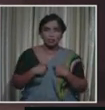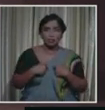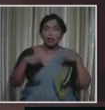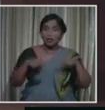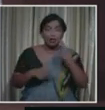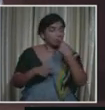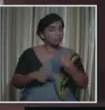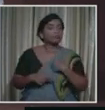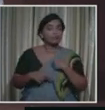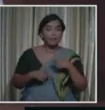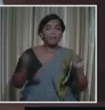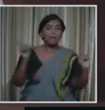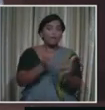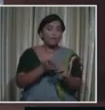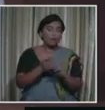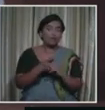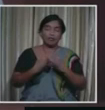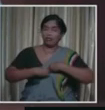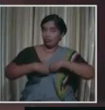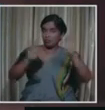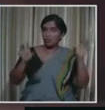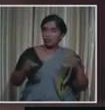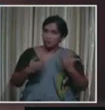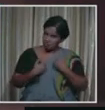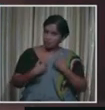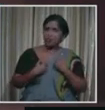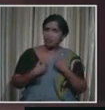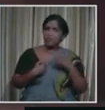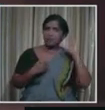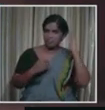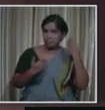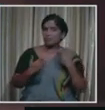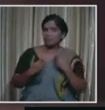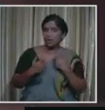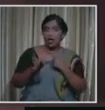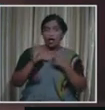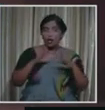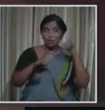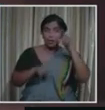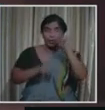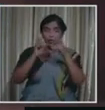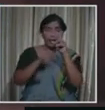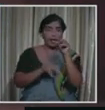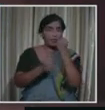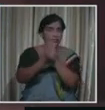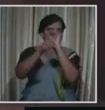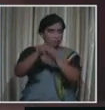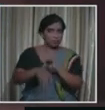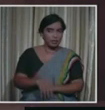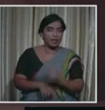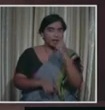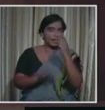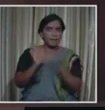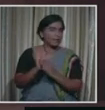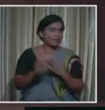perikino me pecandat te munda hariya, magawati puno, bisesemma, anuradha puro ekolos tiri katterdengu daranti puno, ekas samajike